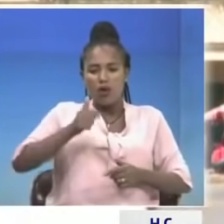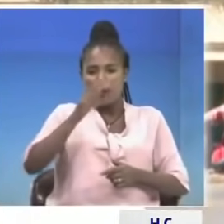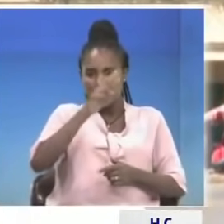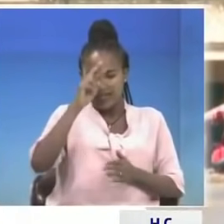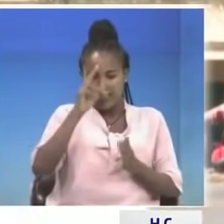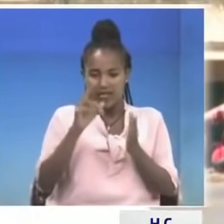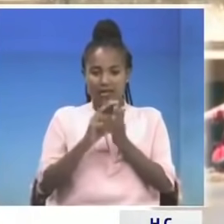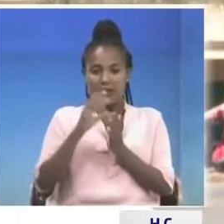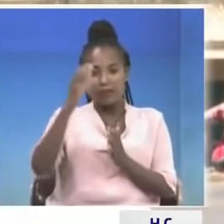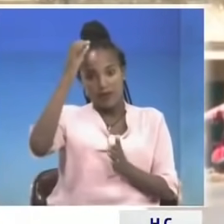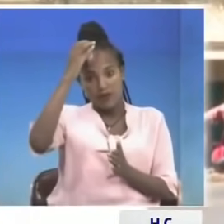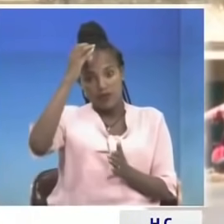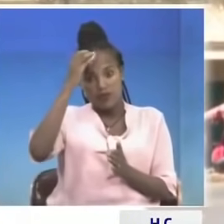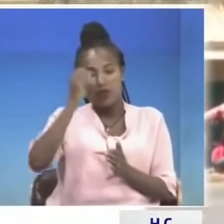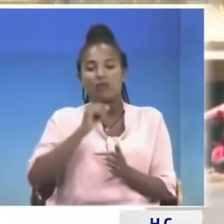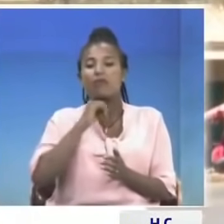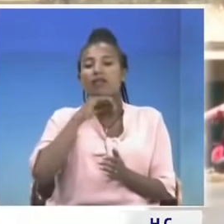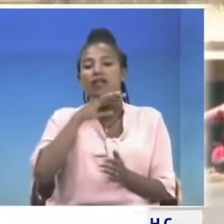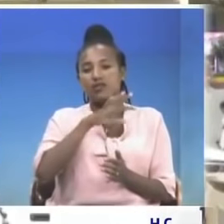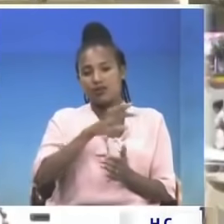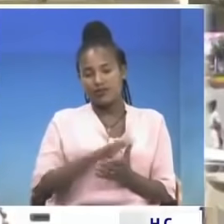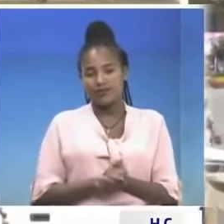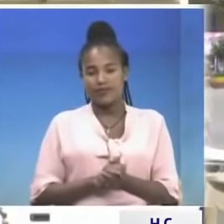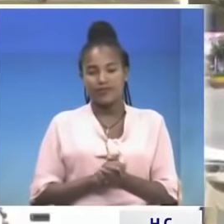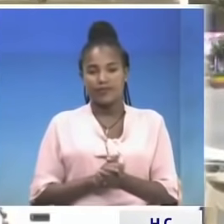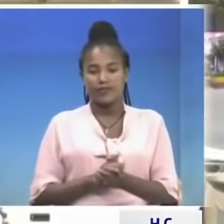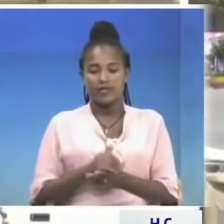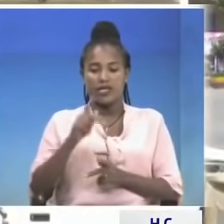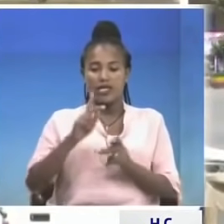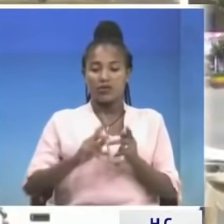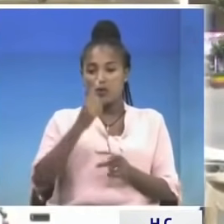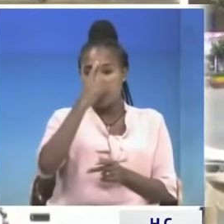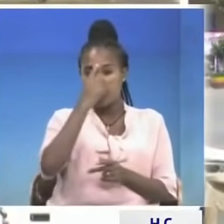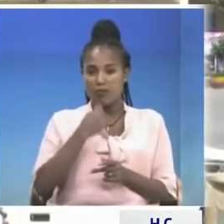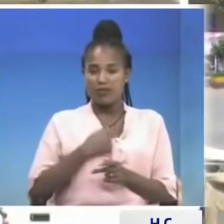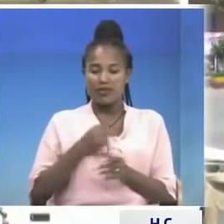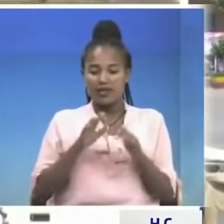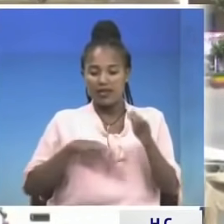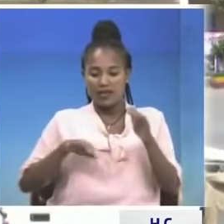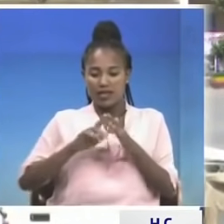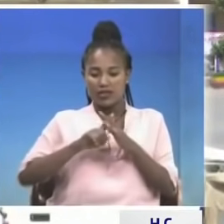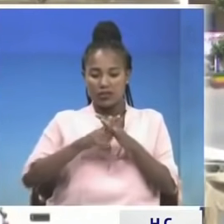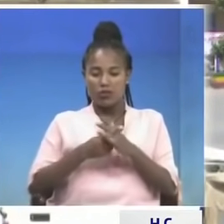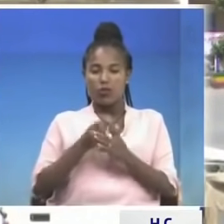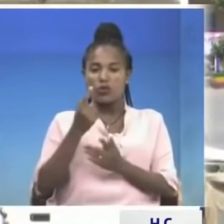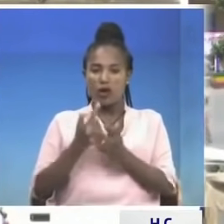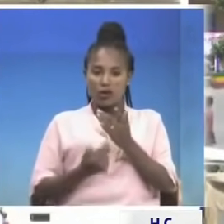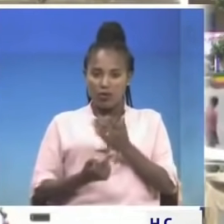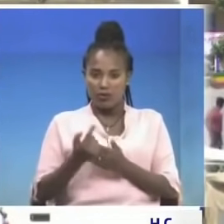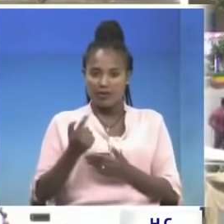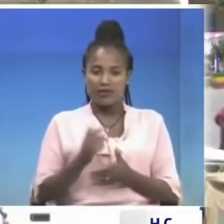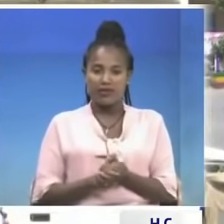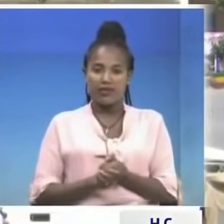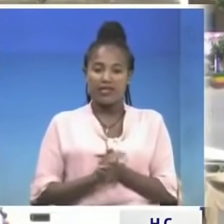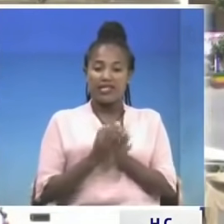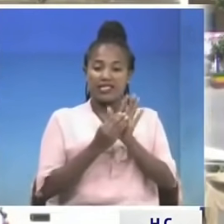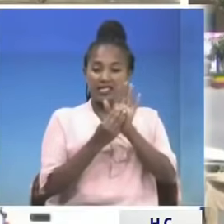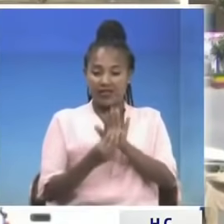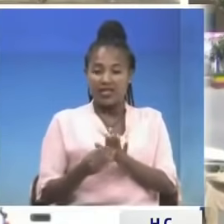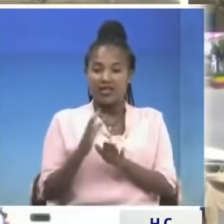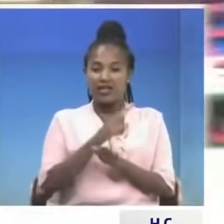የህገ መንግስቱ መበላሸት ነው። ህዝቡ አምኖበት ከታች ጀምሮ ተወያይቶበት